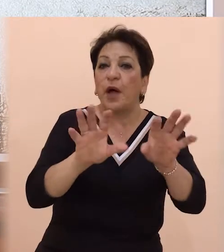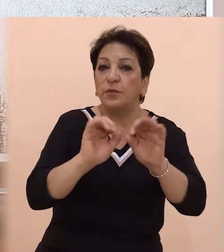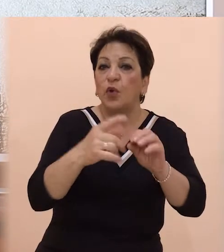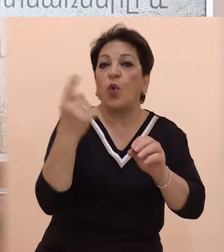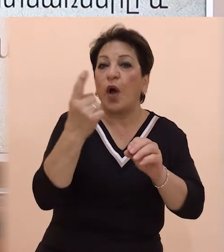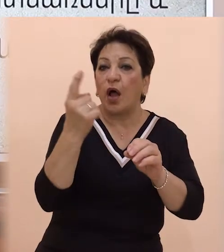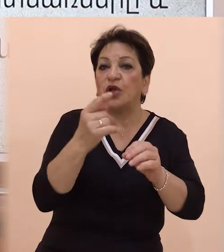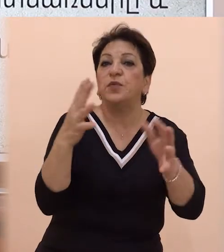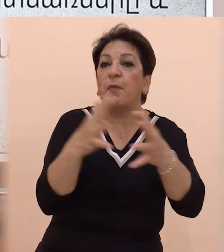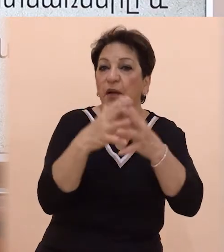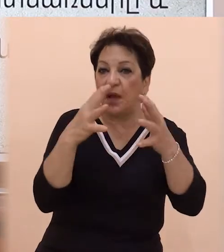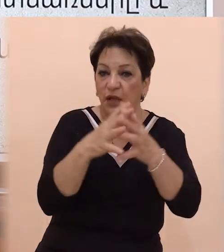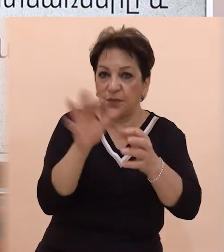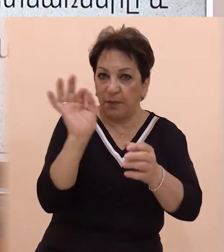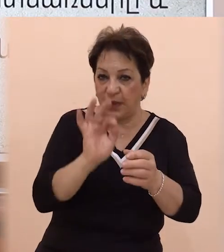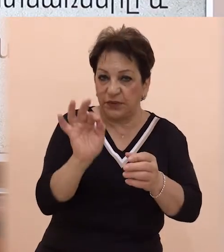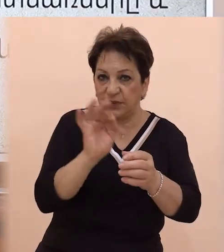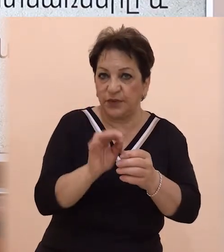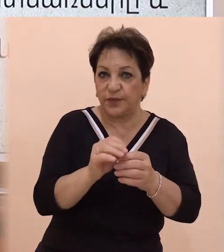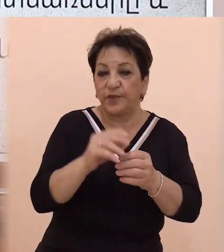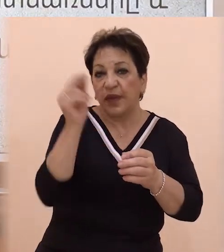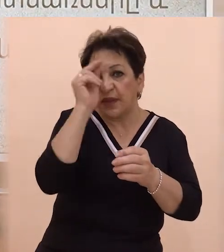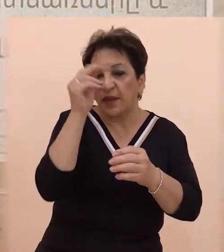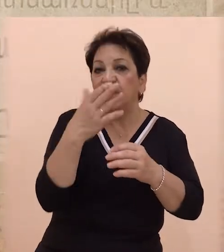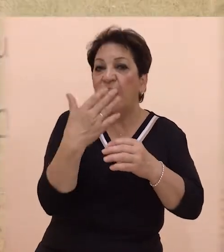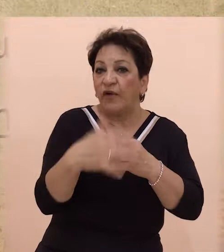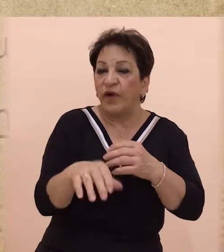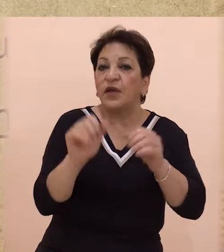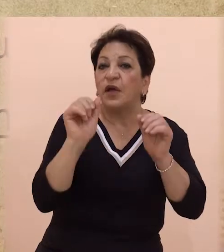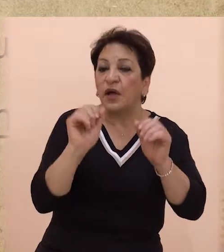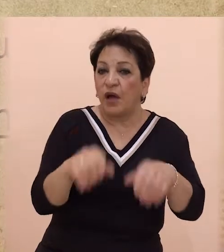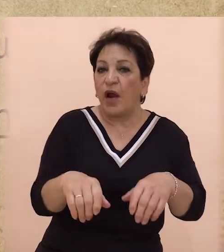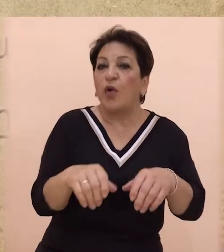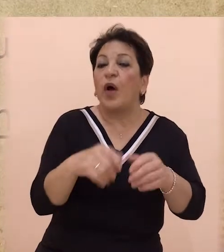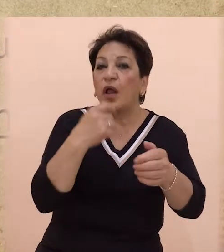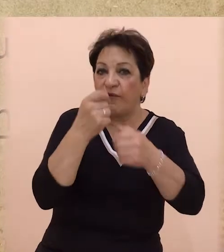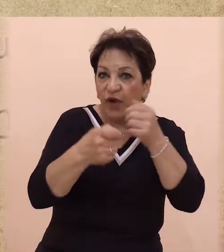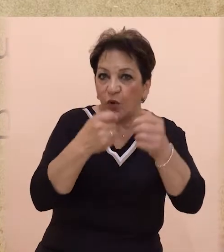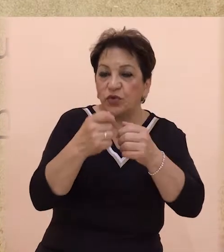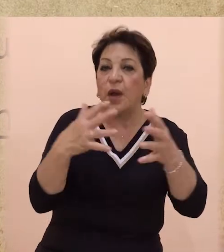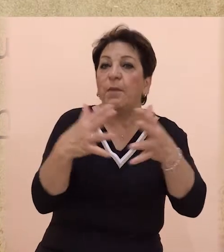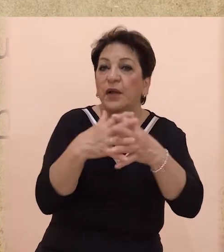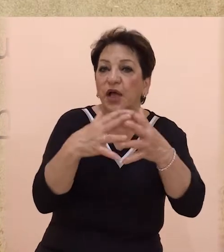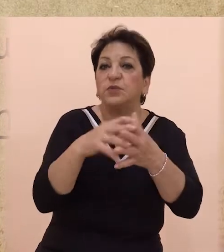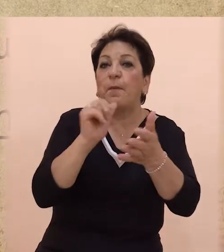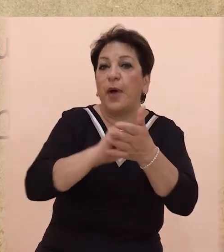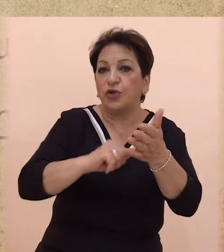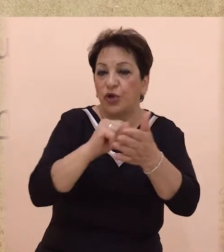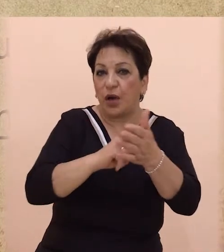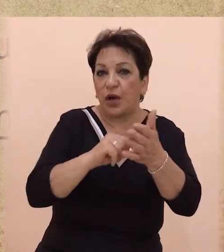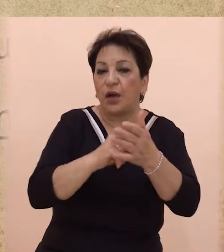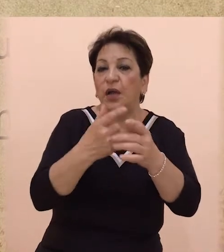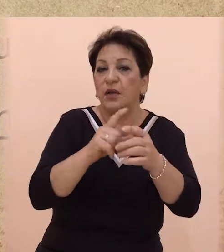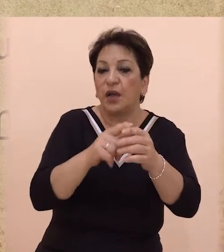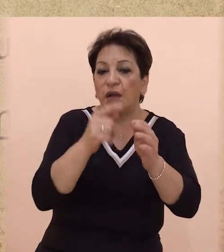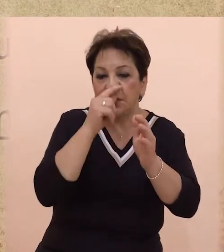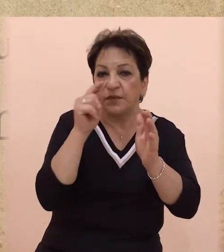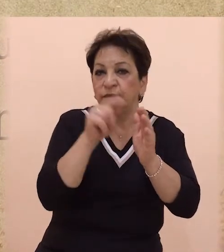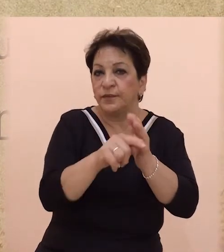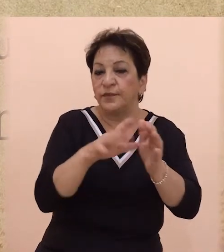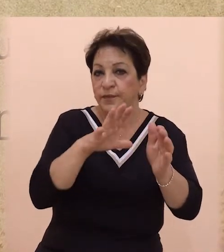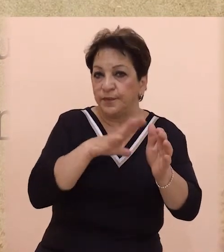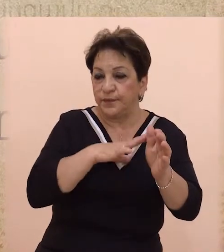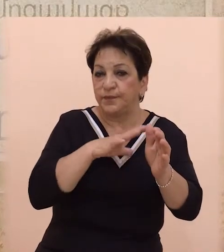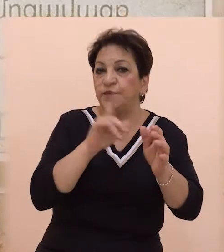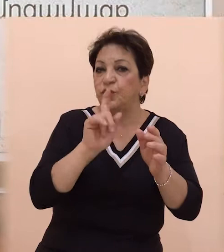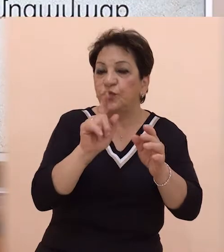մասին։ Դասի ավարտինքը կարող անանքվելու ձել պատերազմի պատճարները և դրանց վերա ազդած գործոնները,